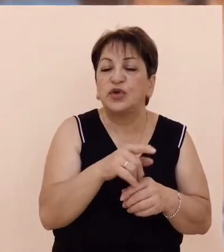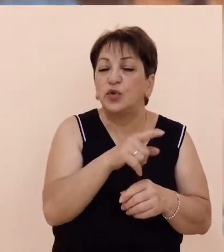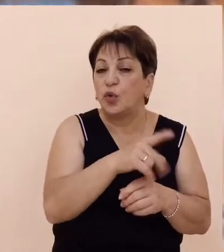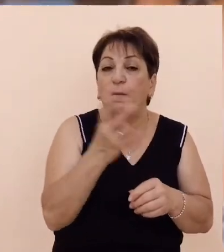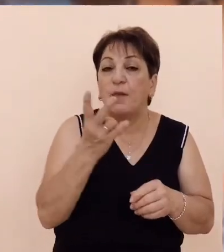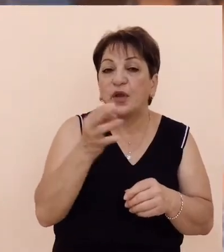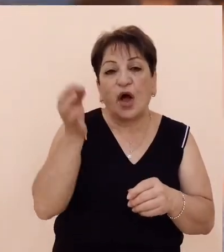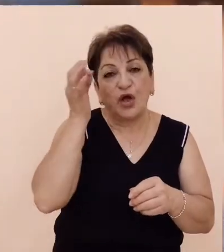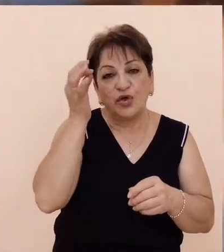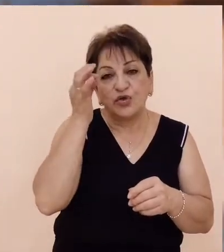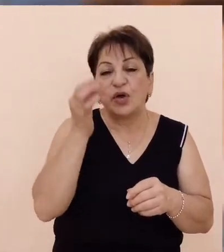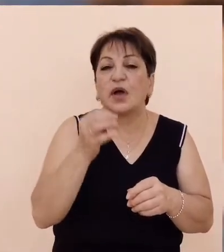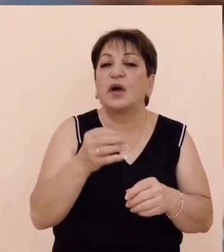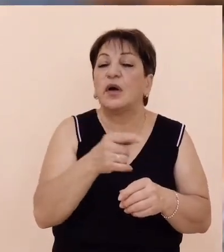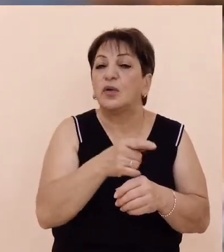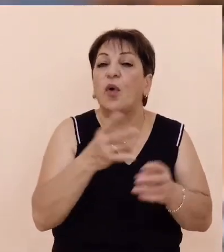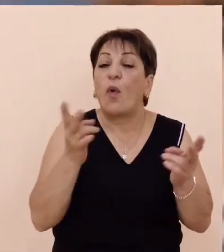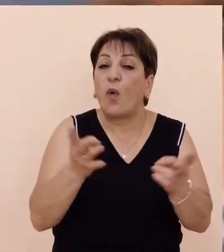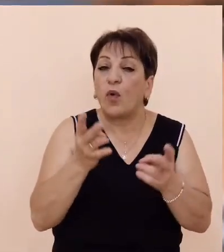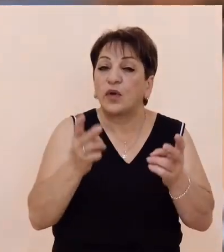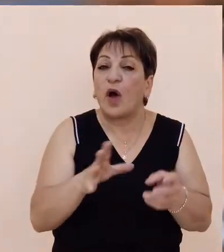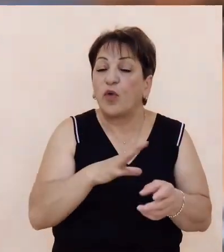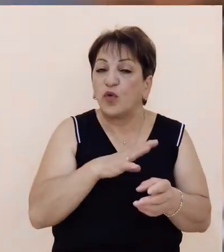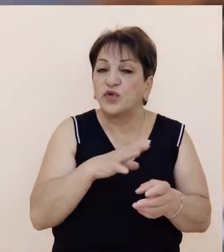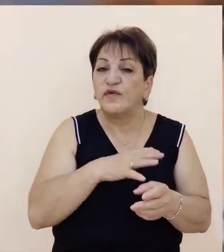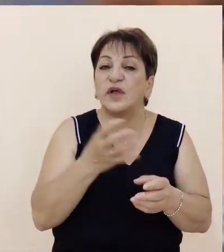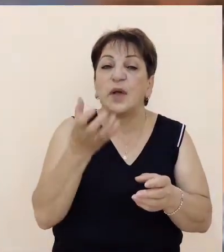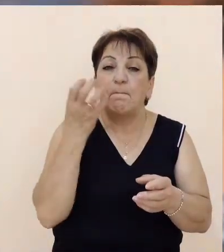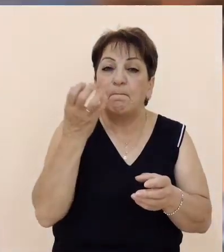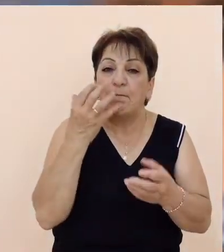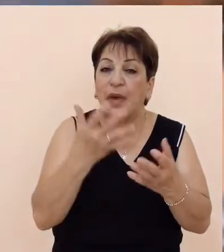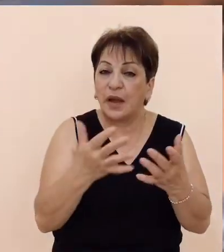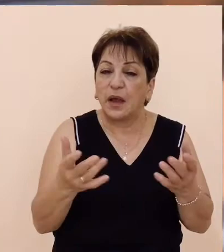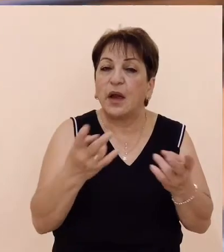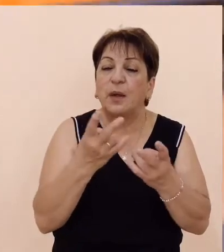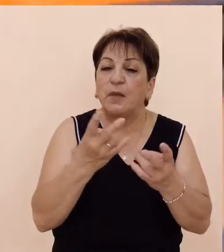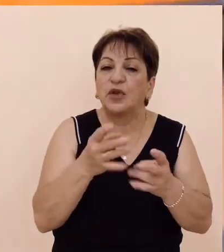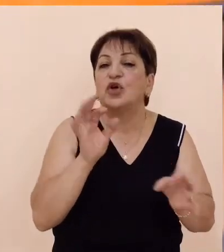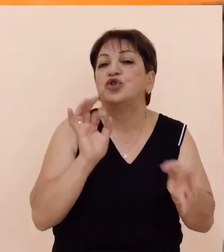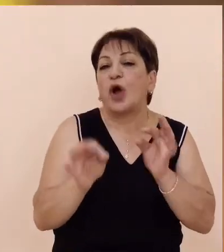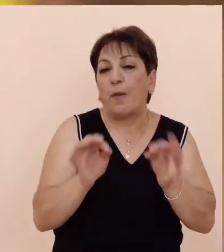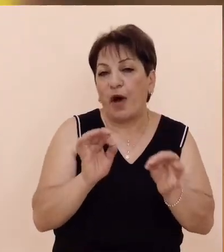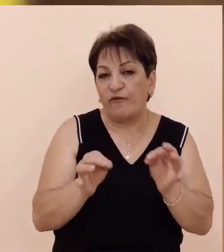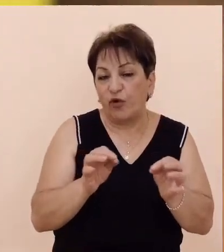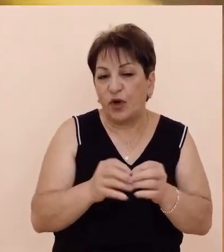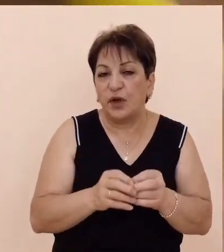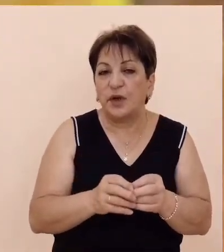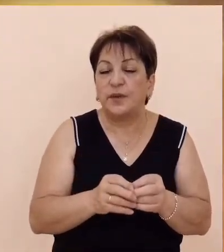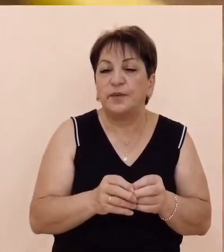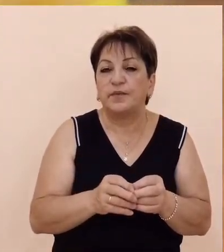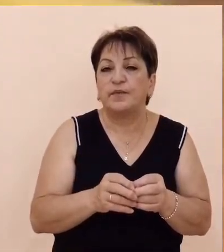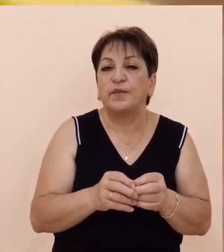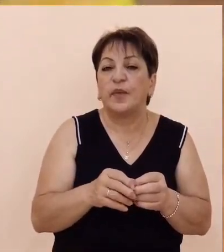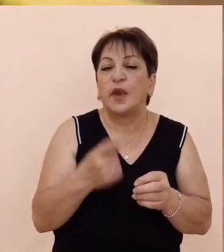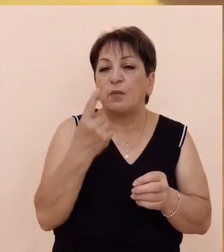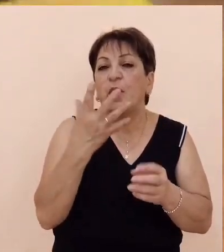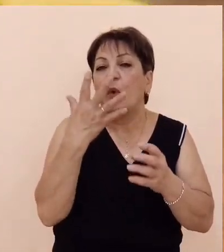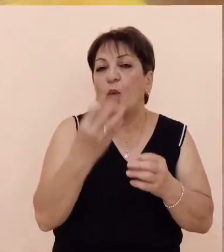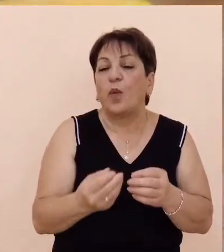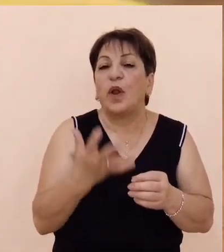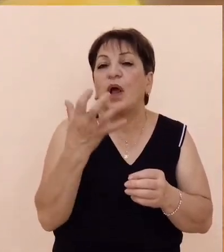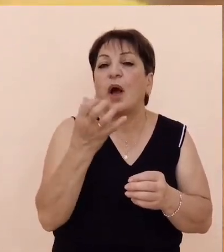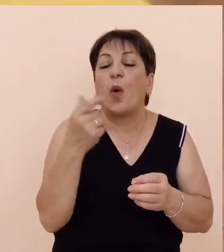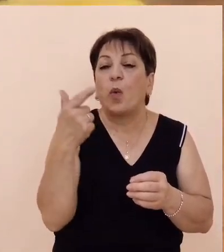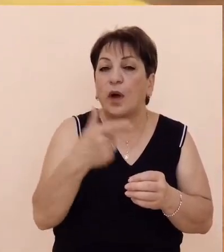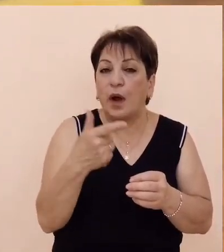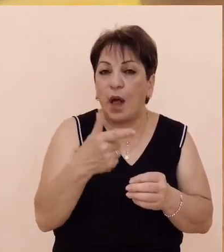է հիշել, որ օգտագործված մրգի օրական բաժինը ևս պետք է չափավոր լինի։ Օրական 500 գրամից ավել